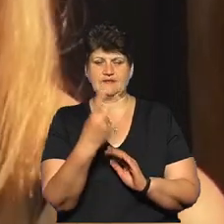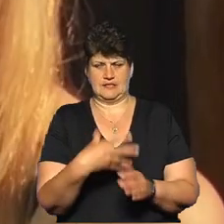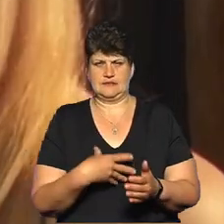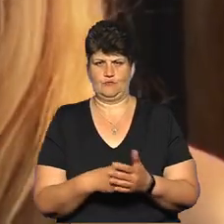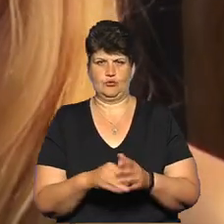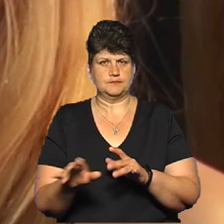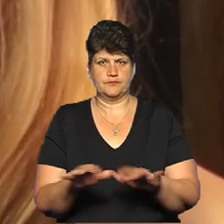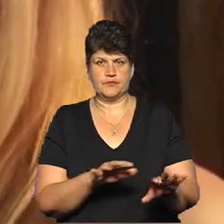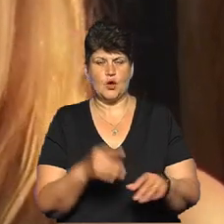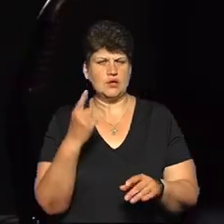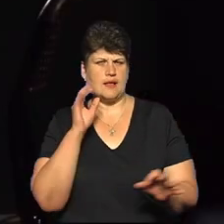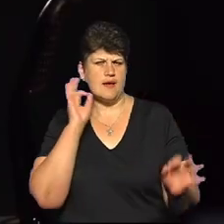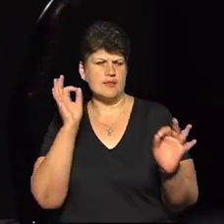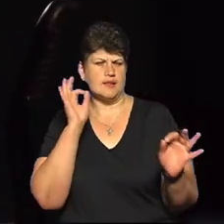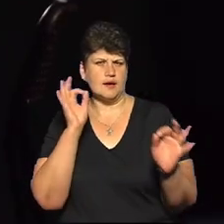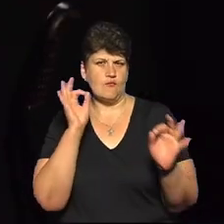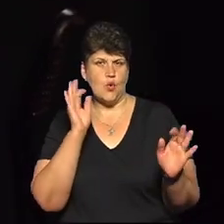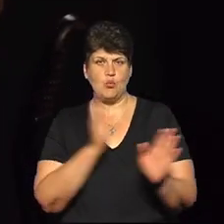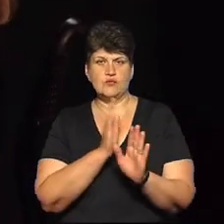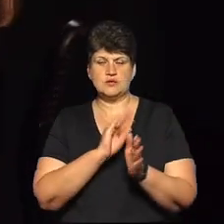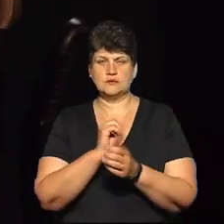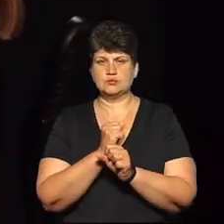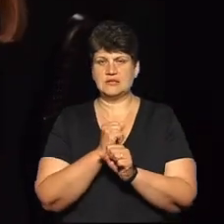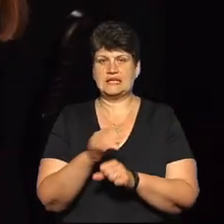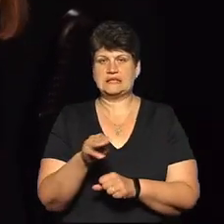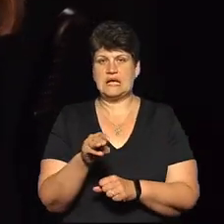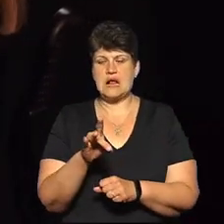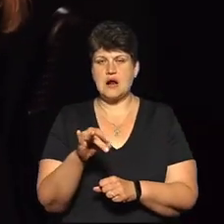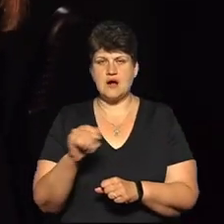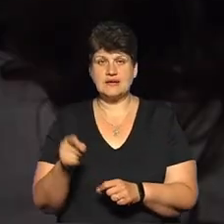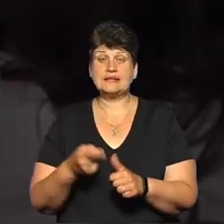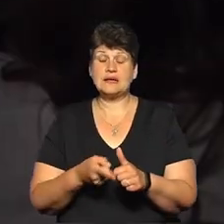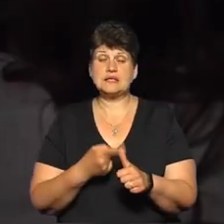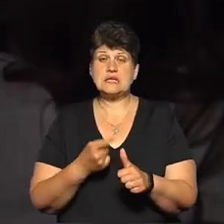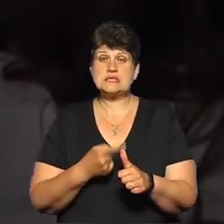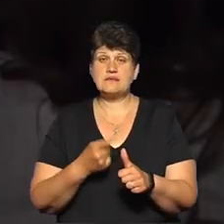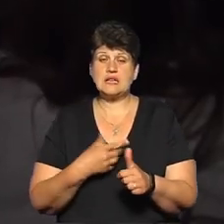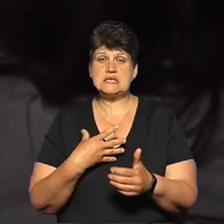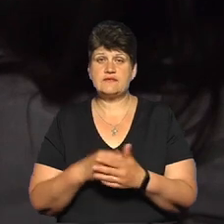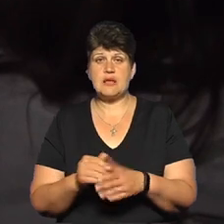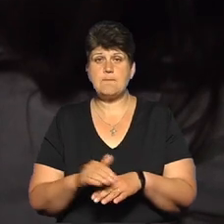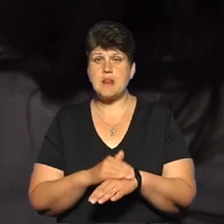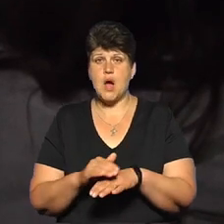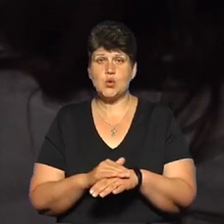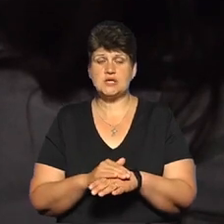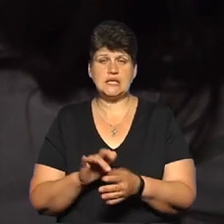«Тривога в повітрі», яку написала в травні. Так назвала й свій благодійний музичний тур.